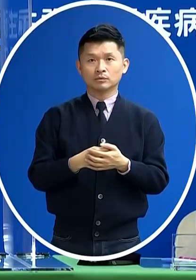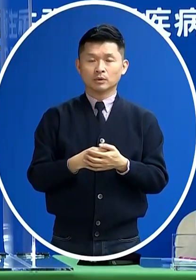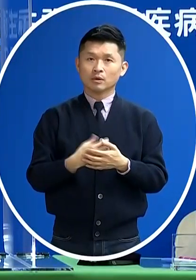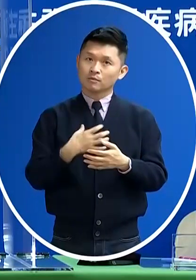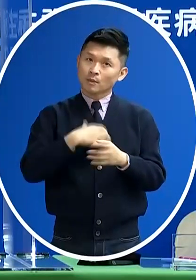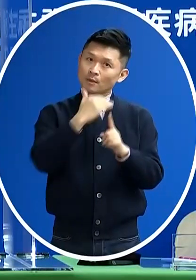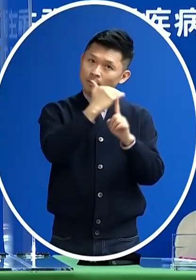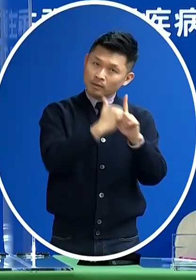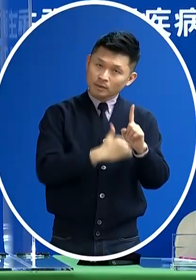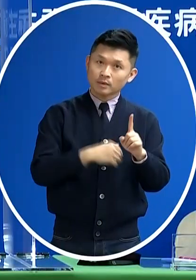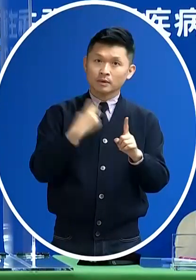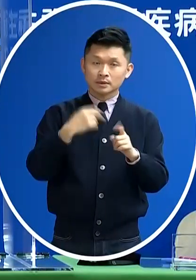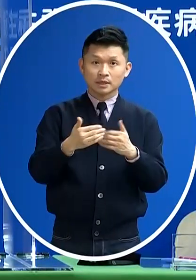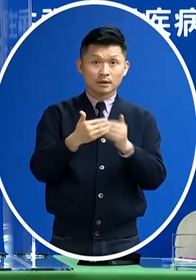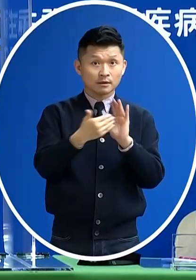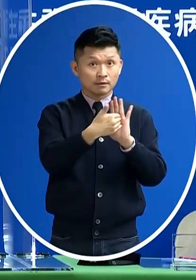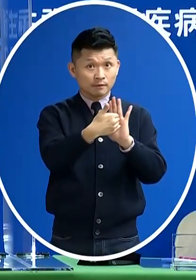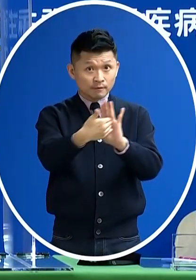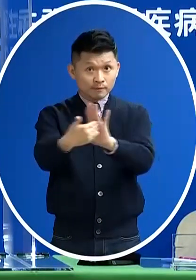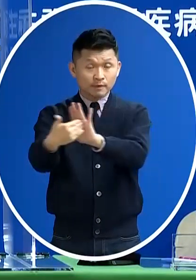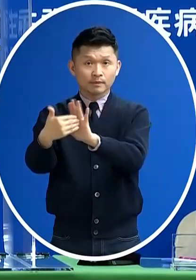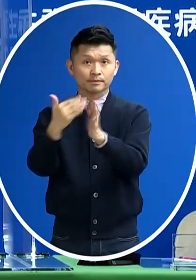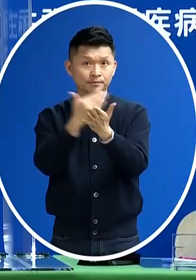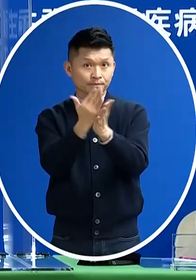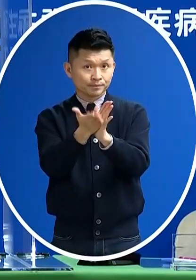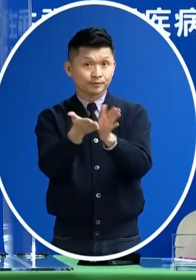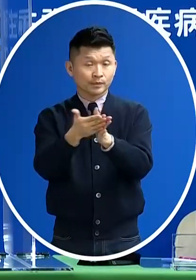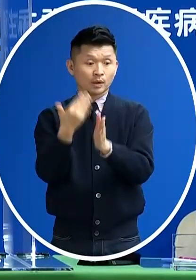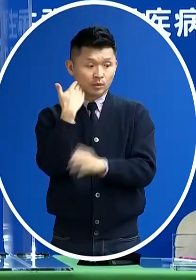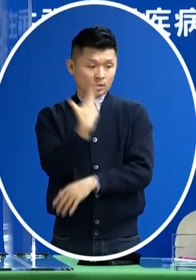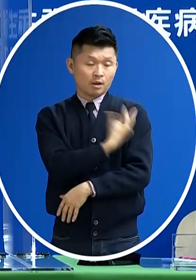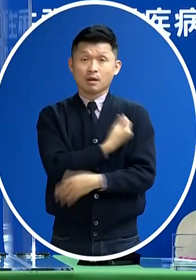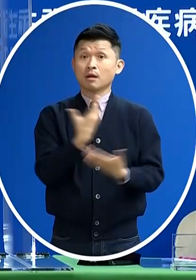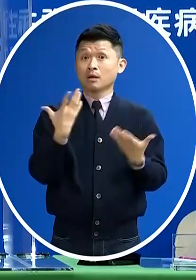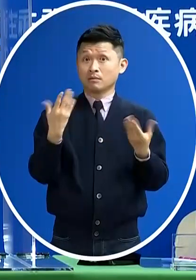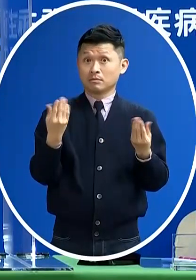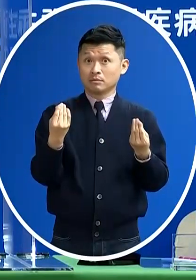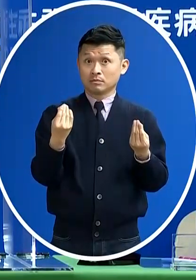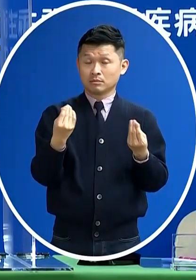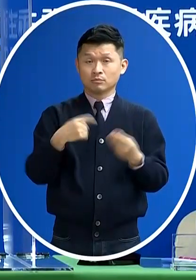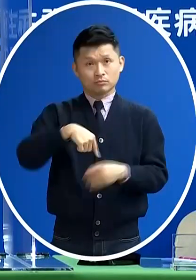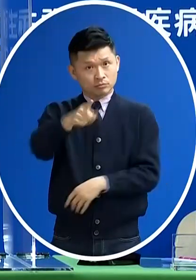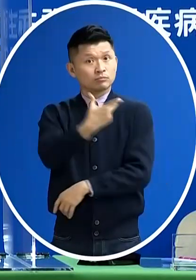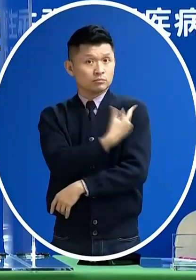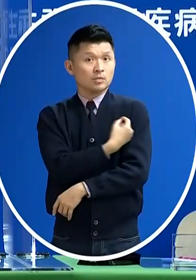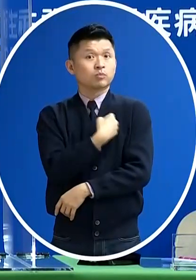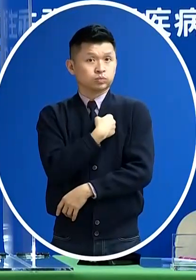那多层次的防疫。那没有打疫苗的，就一定要去打。